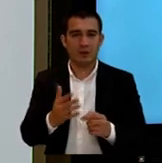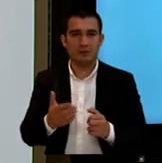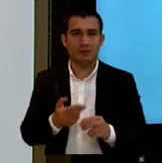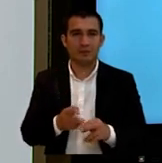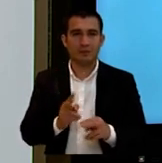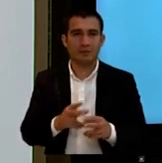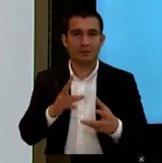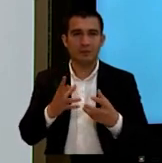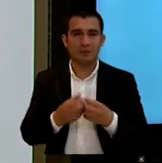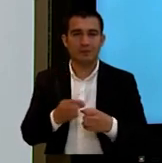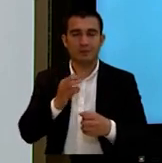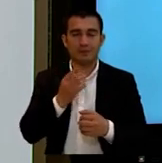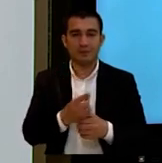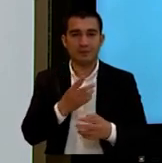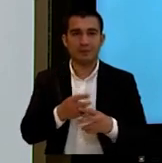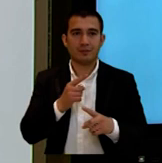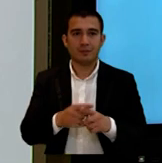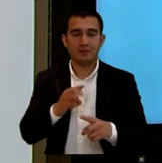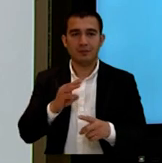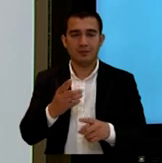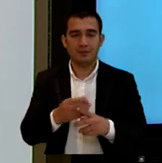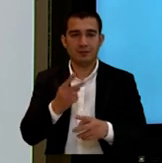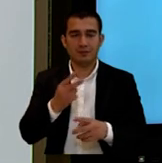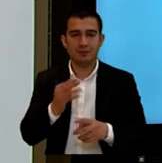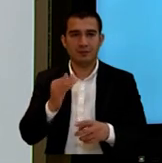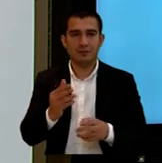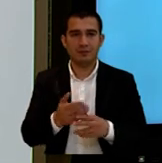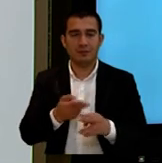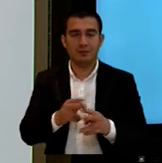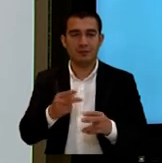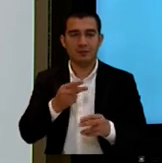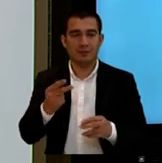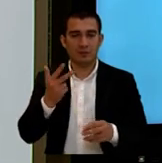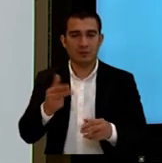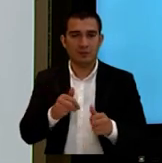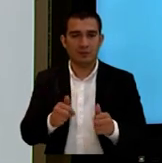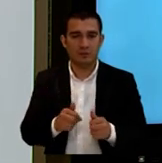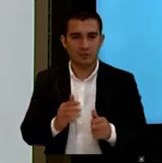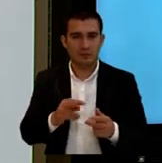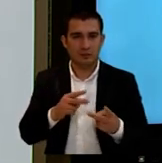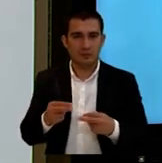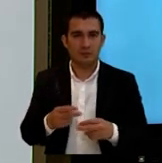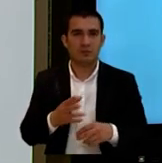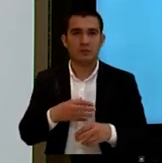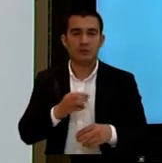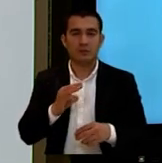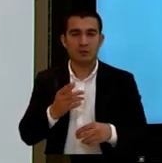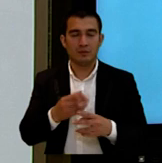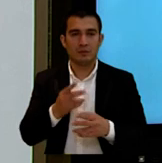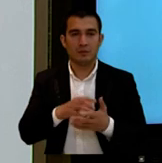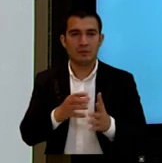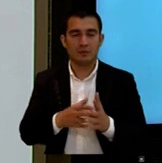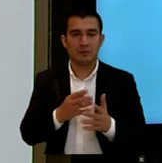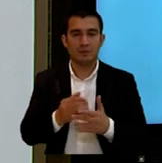1 plus tangens kvadrat fi barobar 3 formulaga keltirib olamiz. Endi tangens kvadrat fi